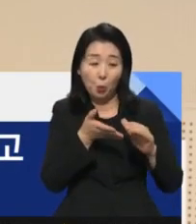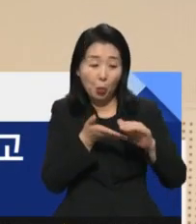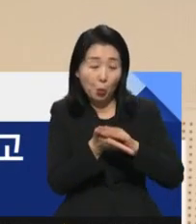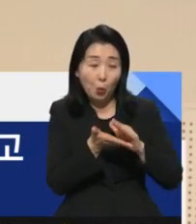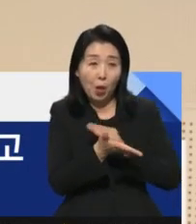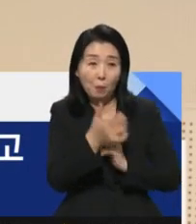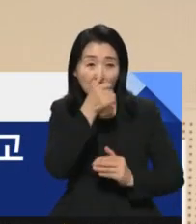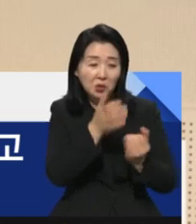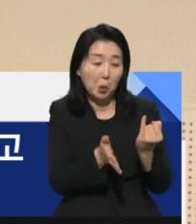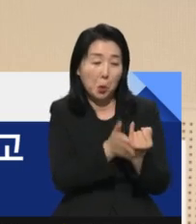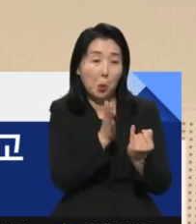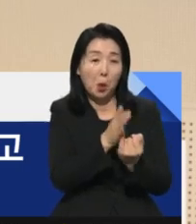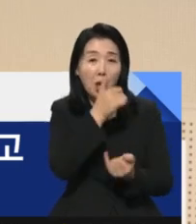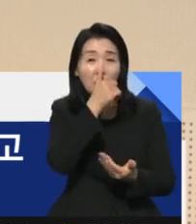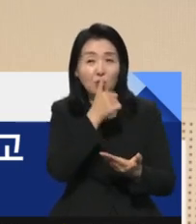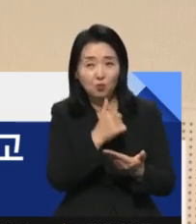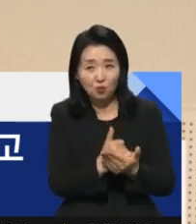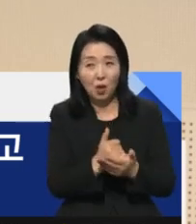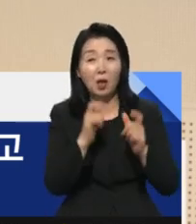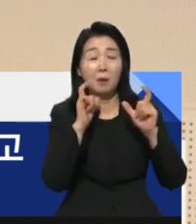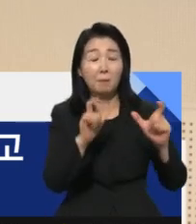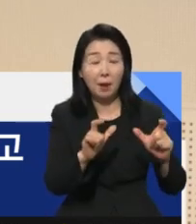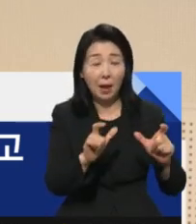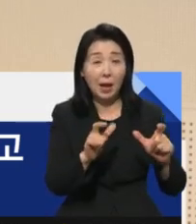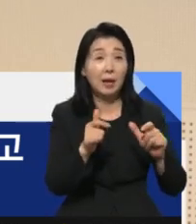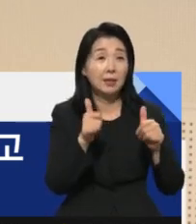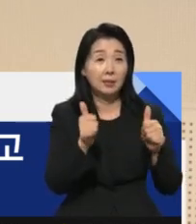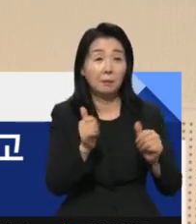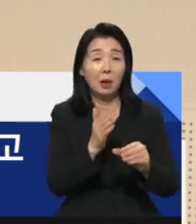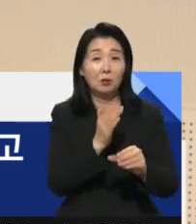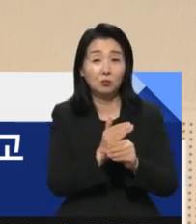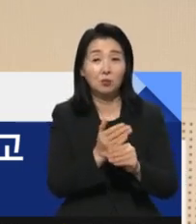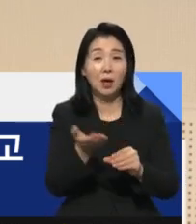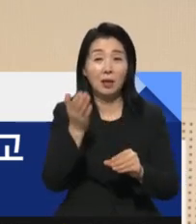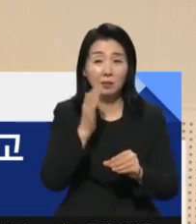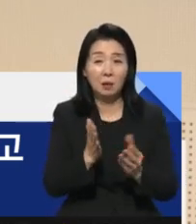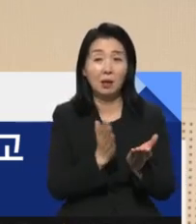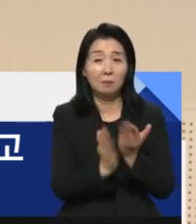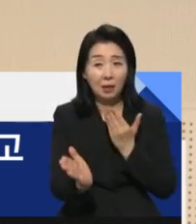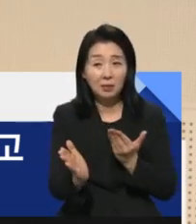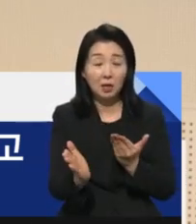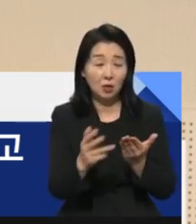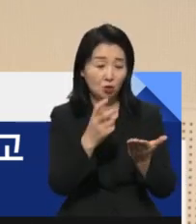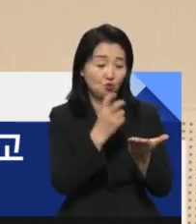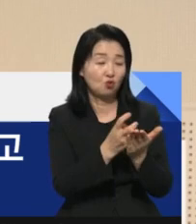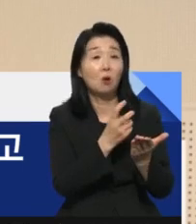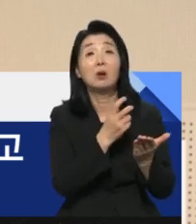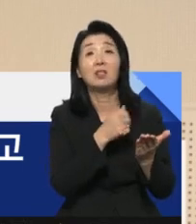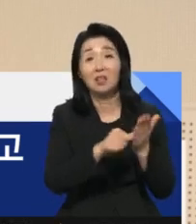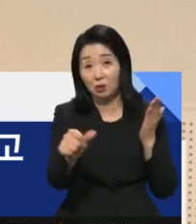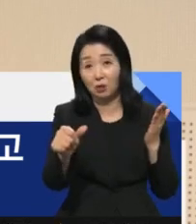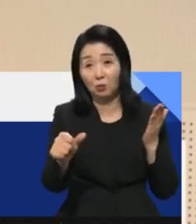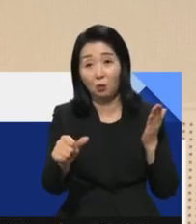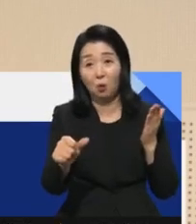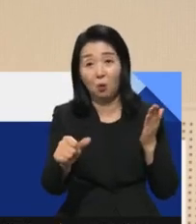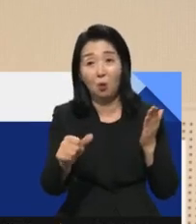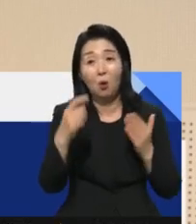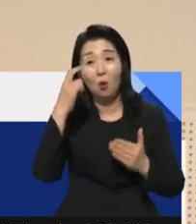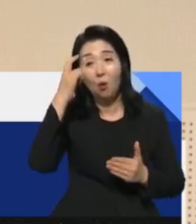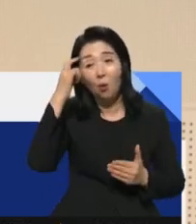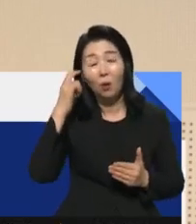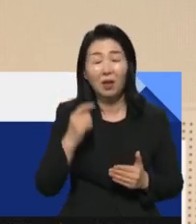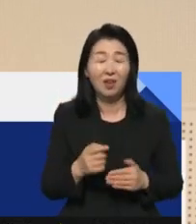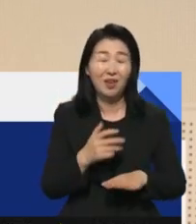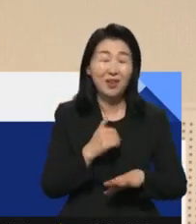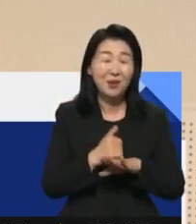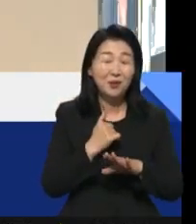성범죄 등 하급심 유죄 판결을 받고 재판 중에 있어도 부적격으로 처리하는 규정을 삭제했습니다. 그러면서 사실은 이제 판을